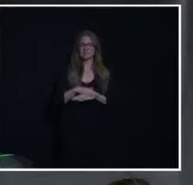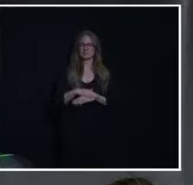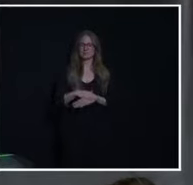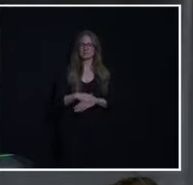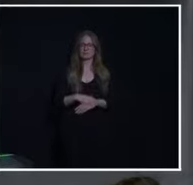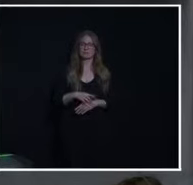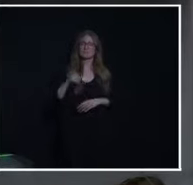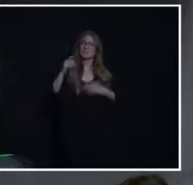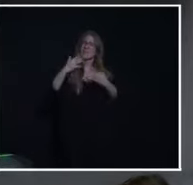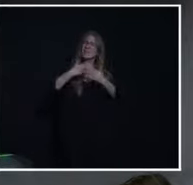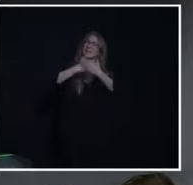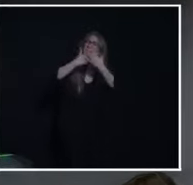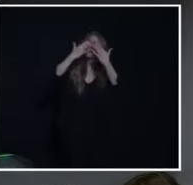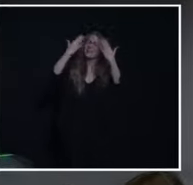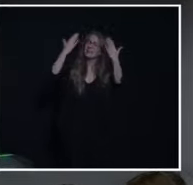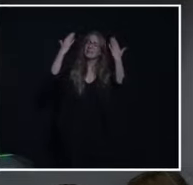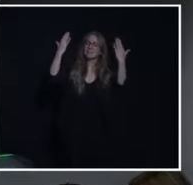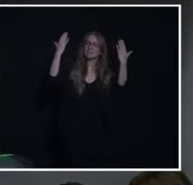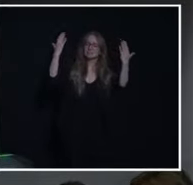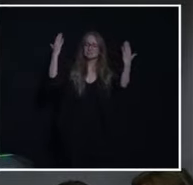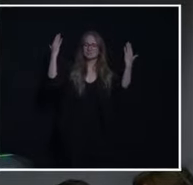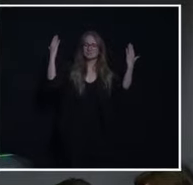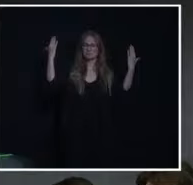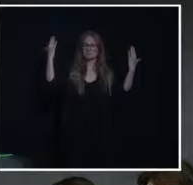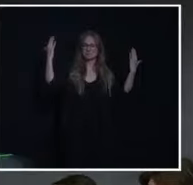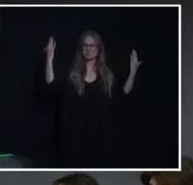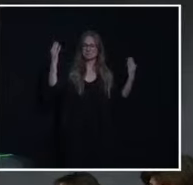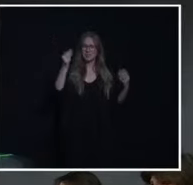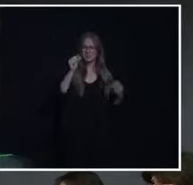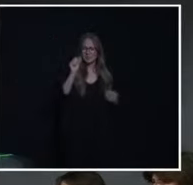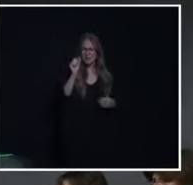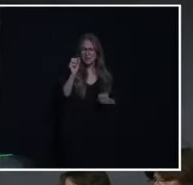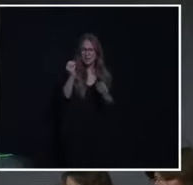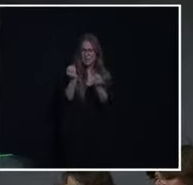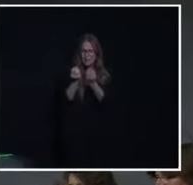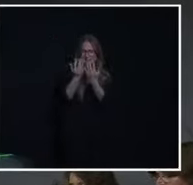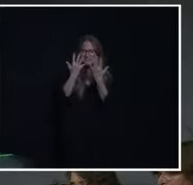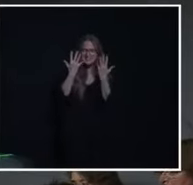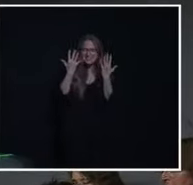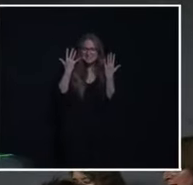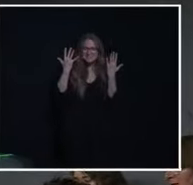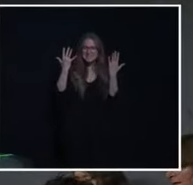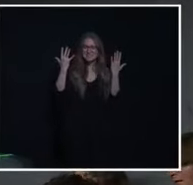Das Helle, du bist ein Fünkchen Licht.